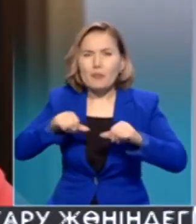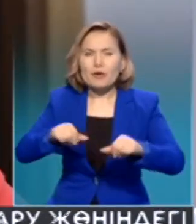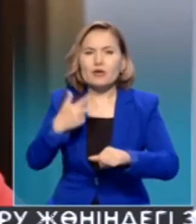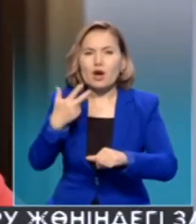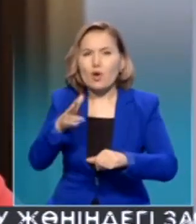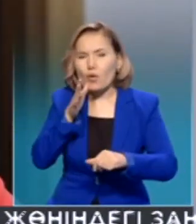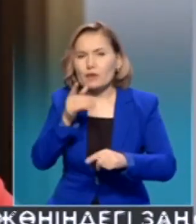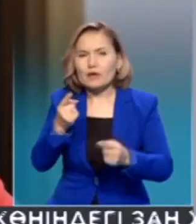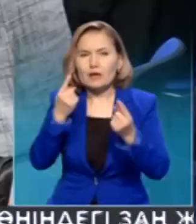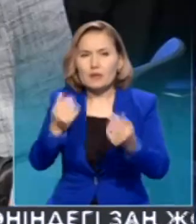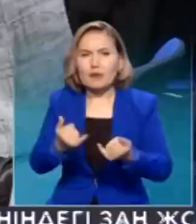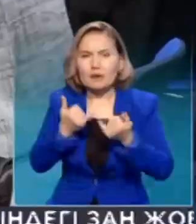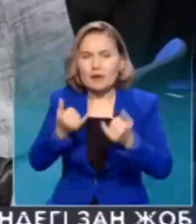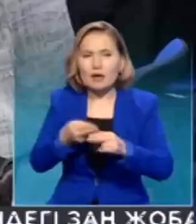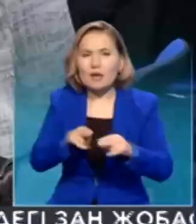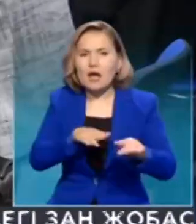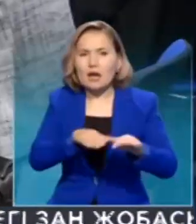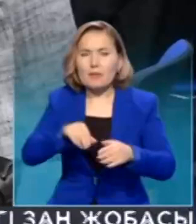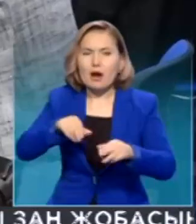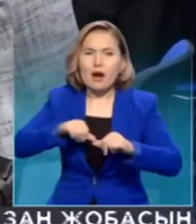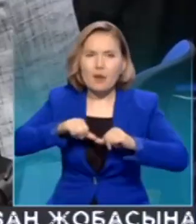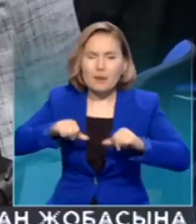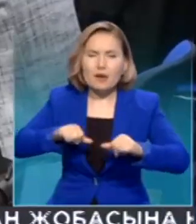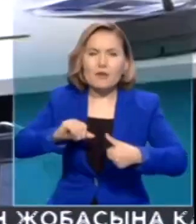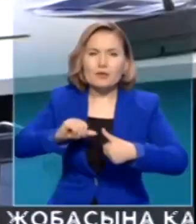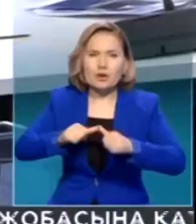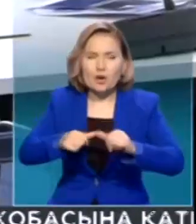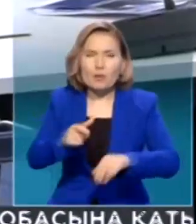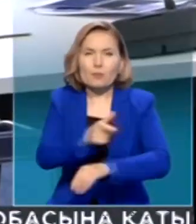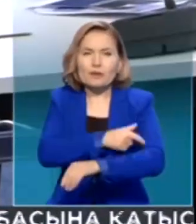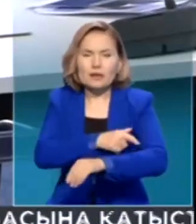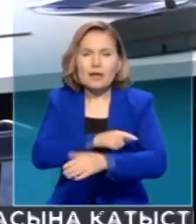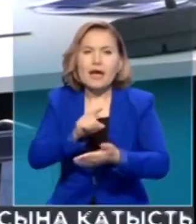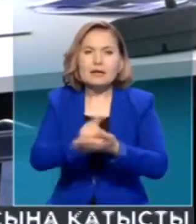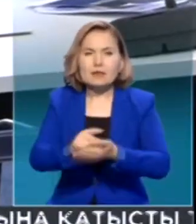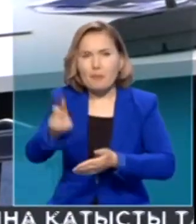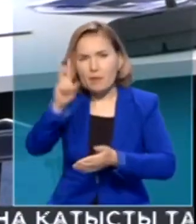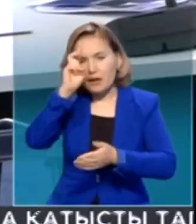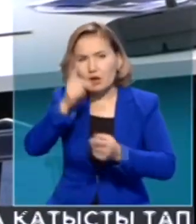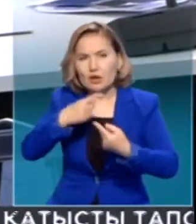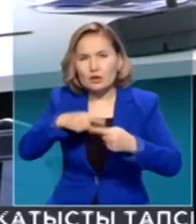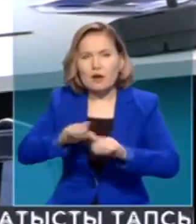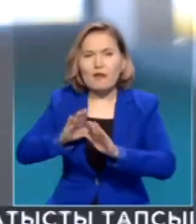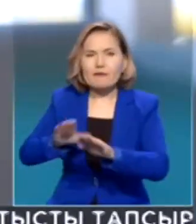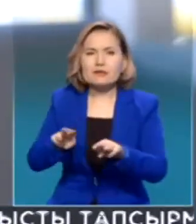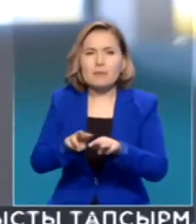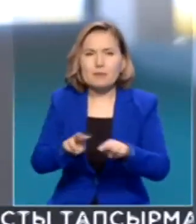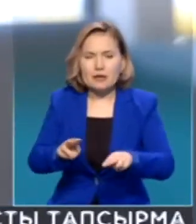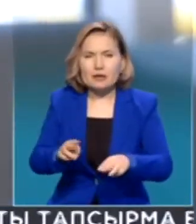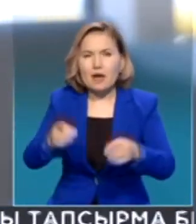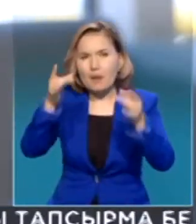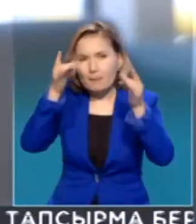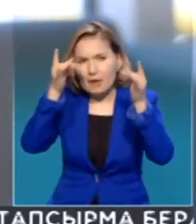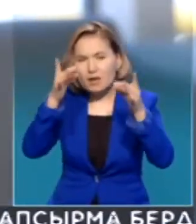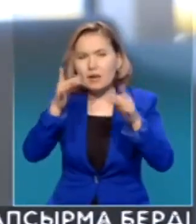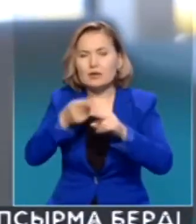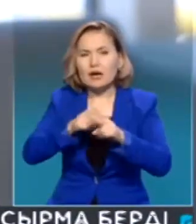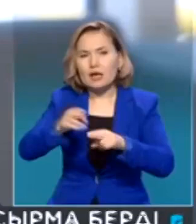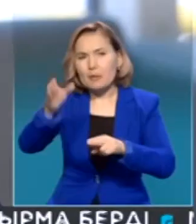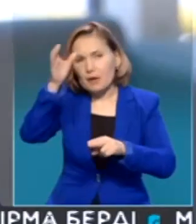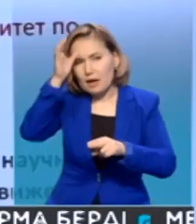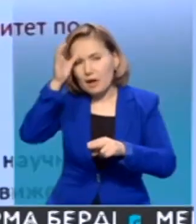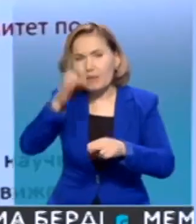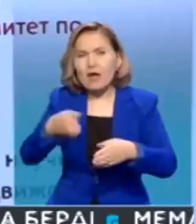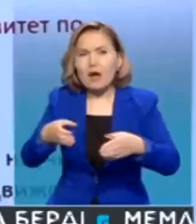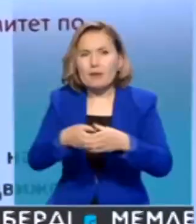комиссияның 30 жылдығына арналды. Шараға комиссияның тұрақты мүшелері, тиісті мемлекеттік органдардың вице-министрлері, мәдениет, білім және